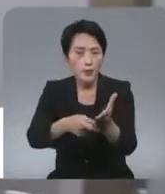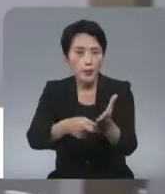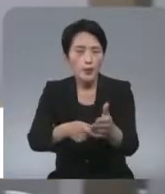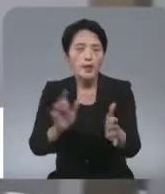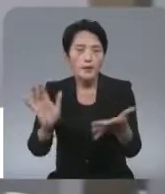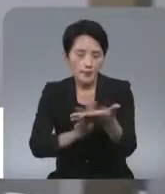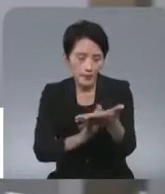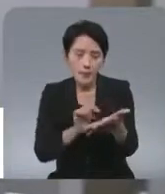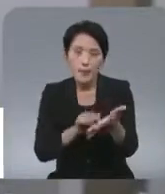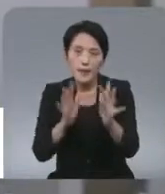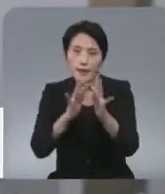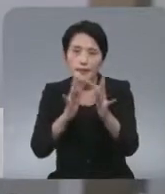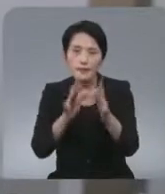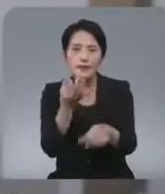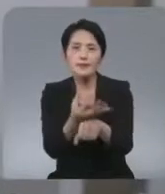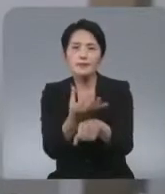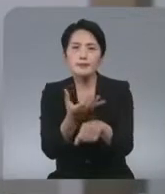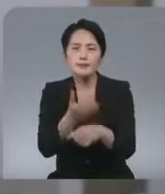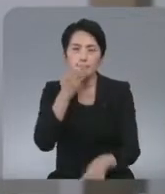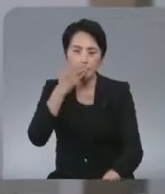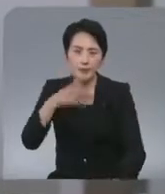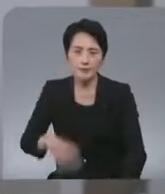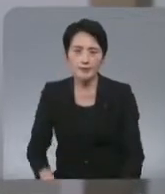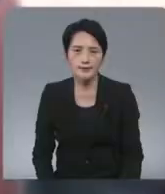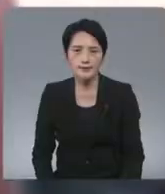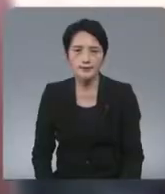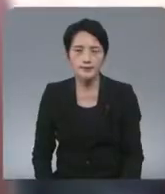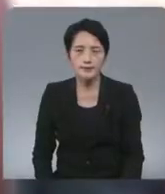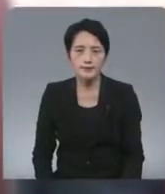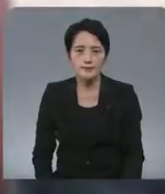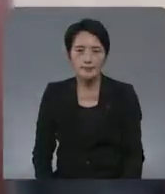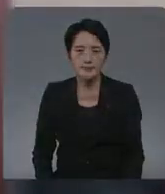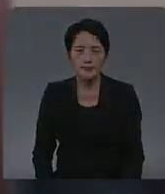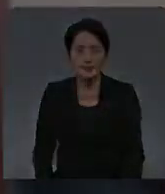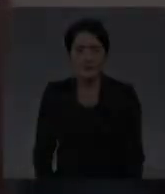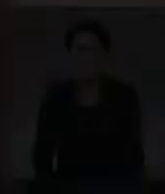将于本月18日至20日在网上销售农历新年列车票。